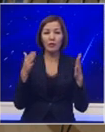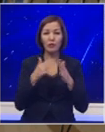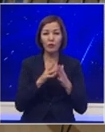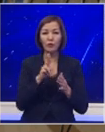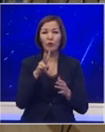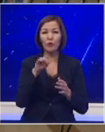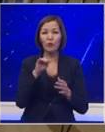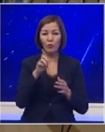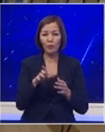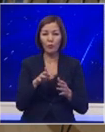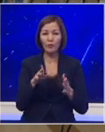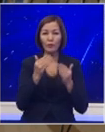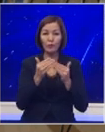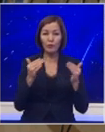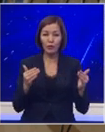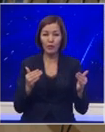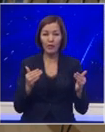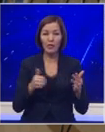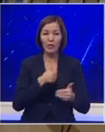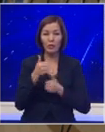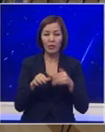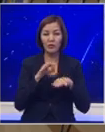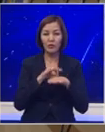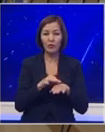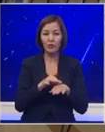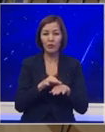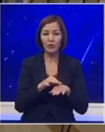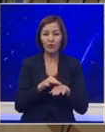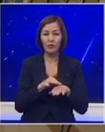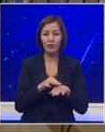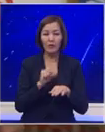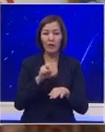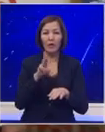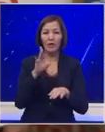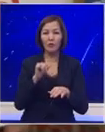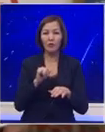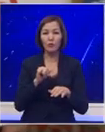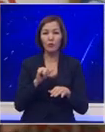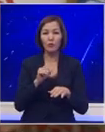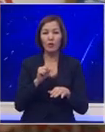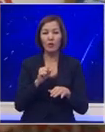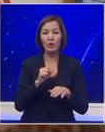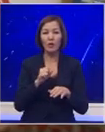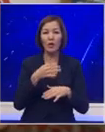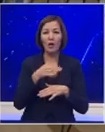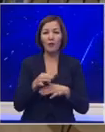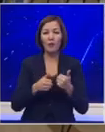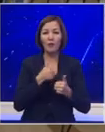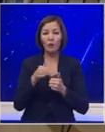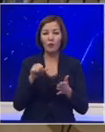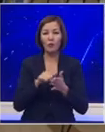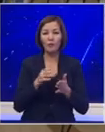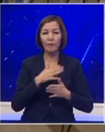музейлер. Сол енді ауылдық клубының атынан Ойтоғын ауылдық клубы Ақсу ауданының атынан біз бәйгеге түсіп тұрмыз. Клуб